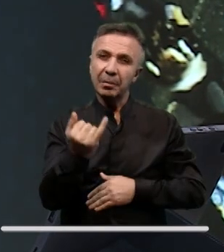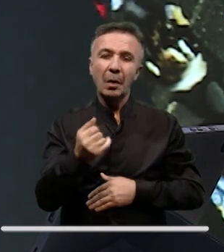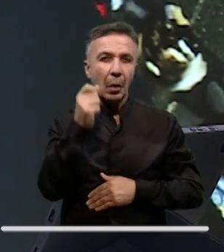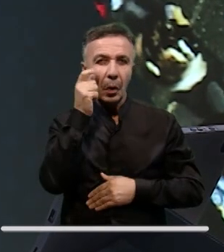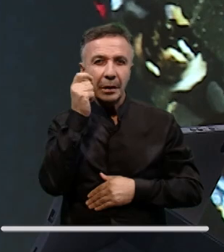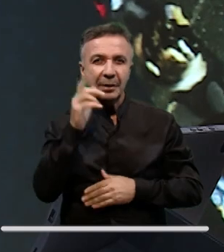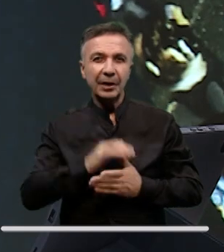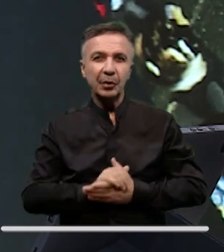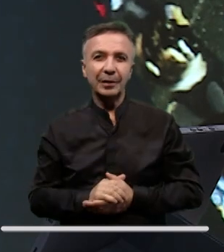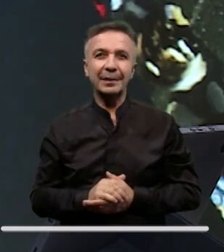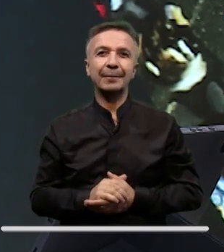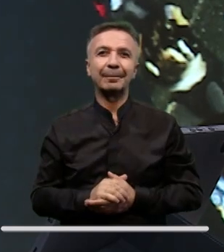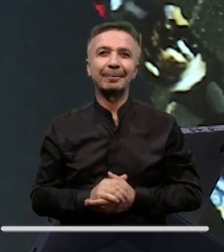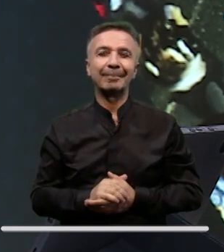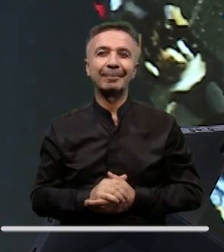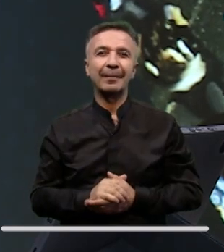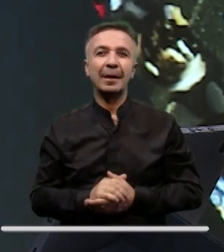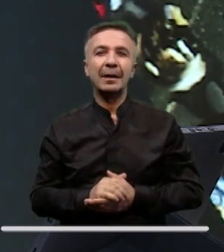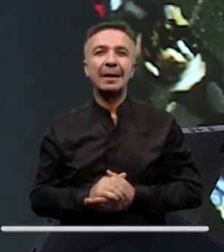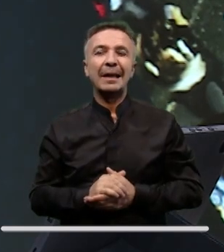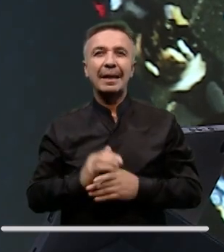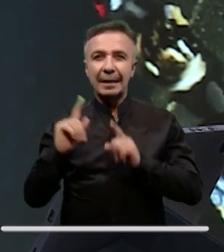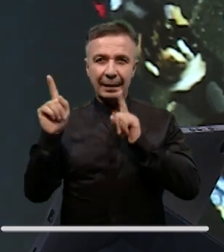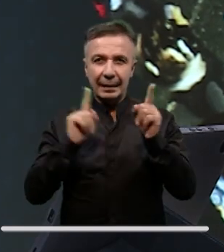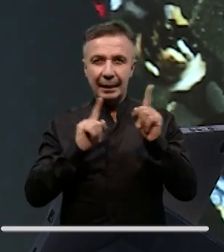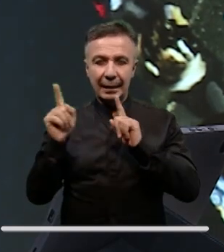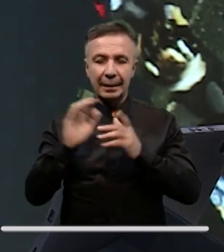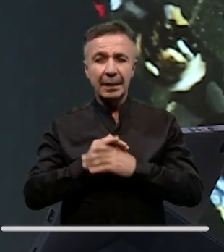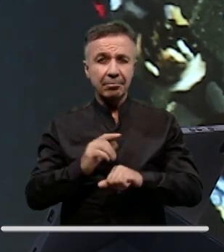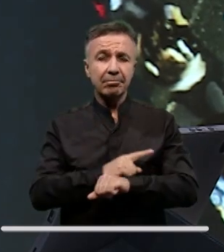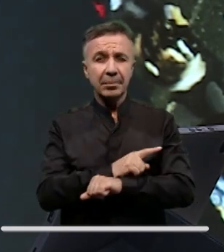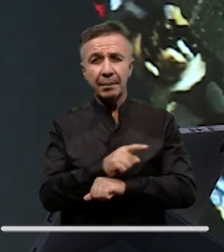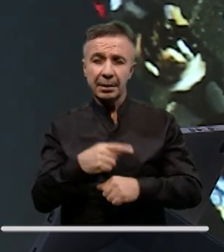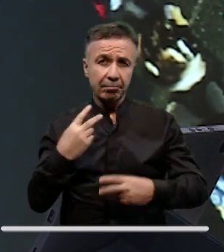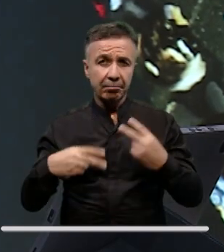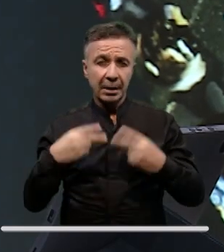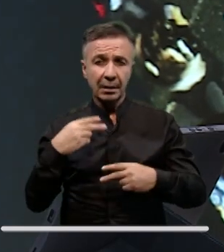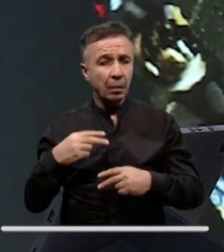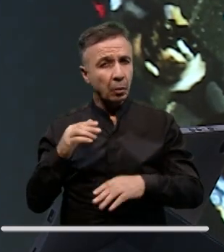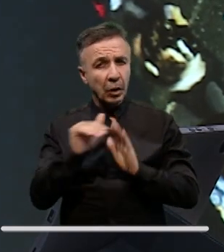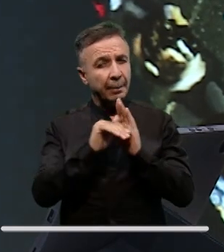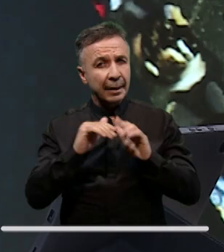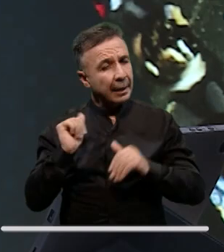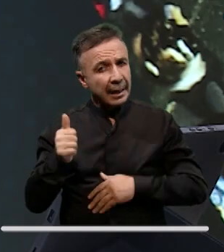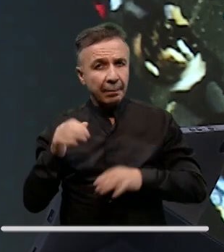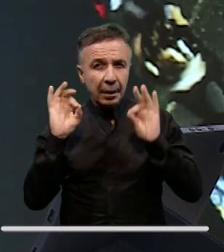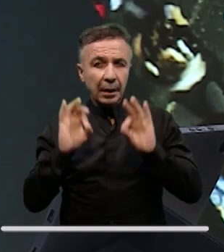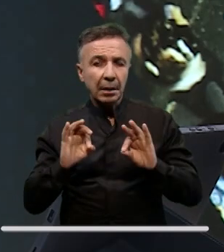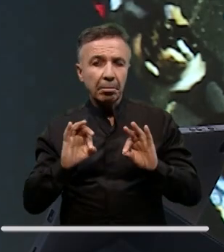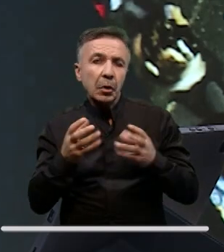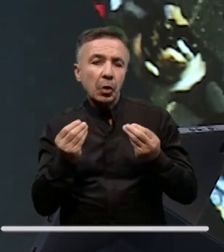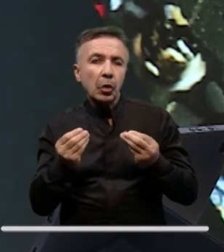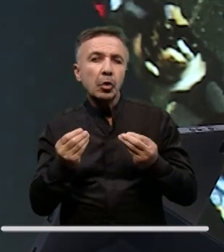misafiriz Biz özlediniz Çünkü sosyal medya hesaplarımızdan zaman zaman Programın ne zaman başlayacağına dair birçok mesaj